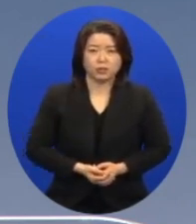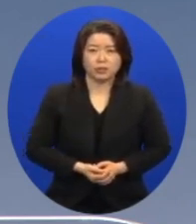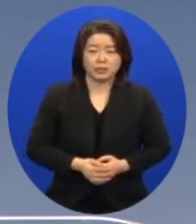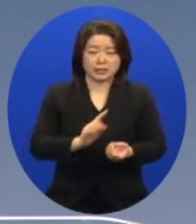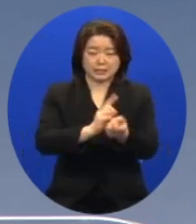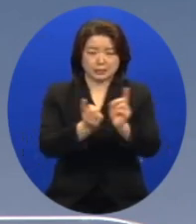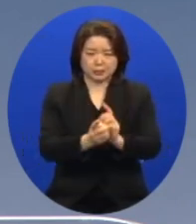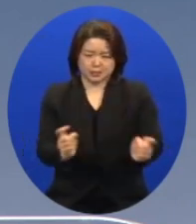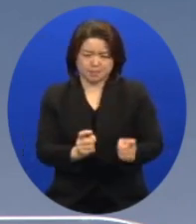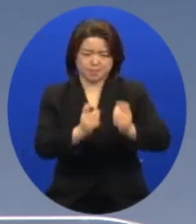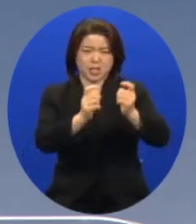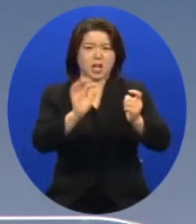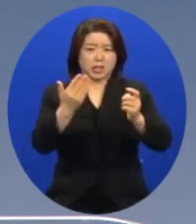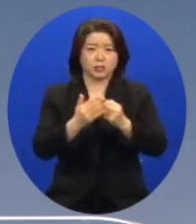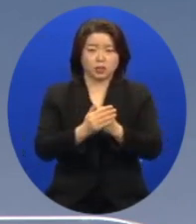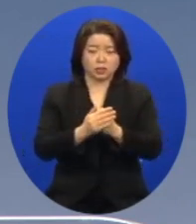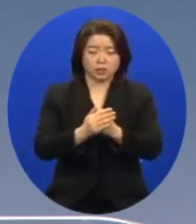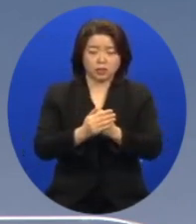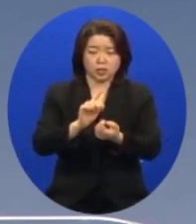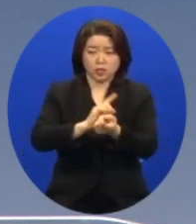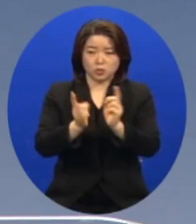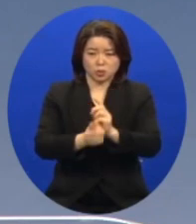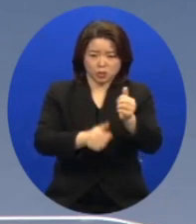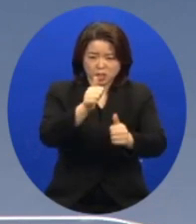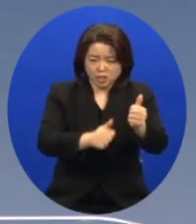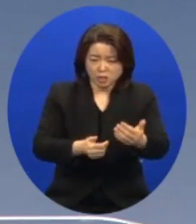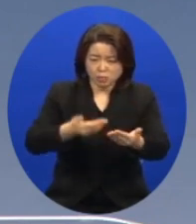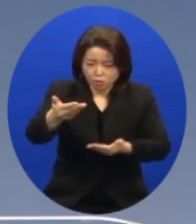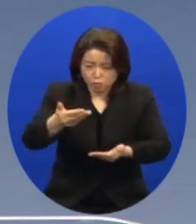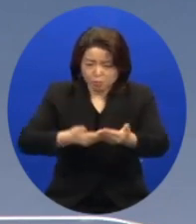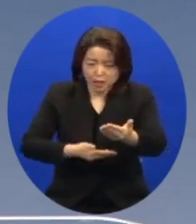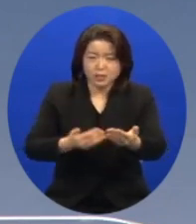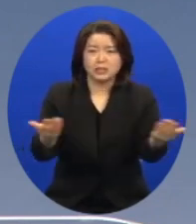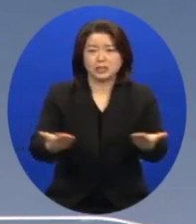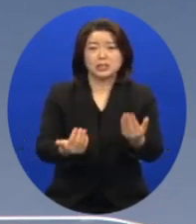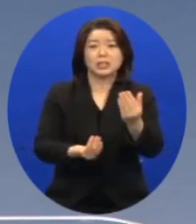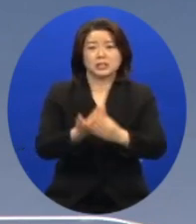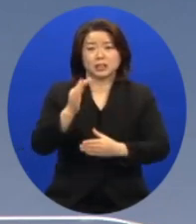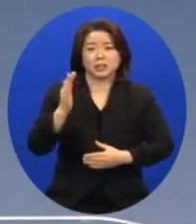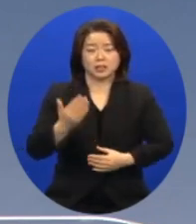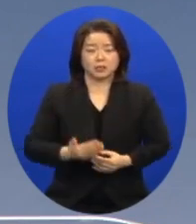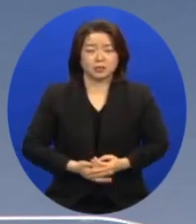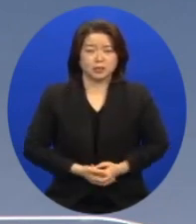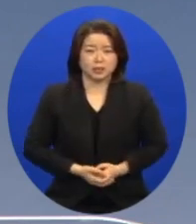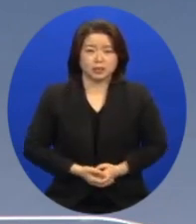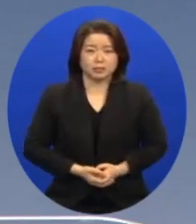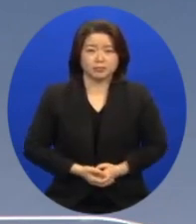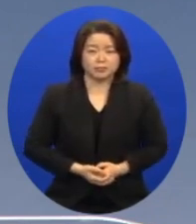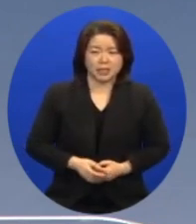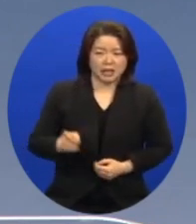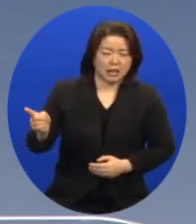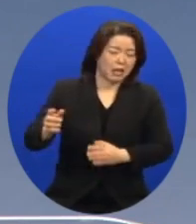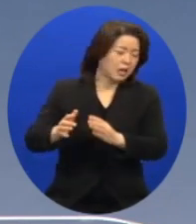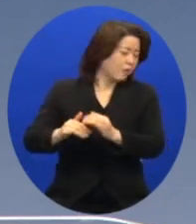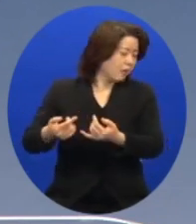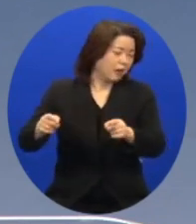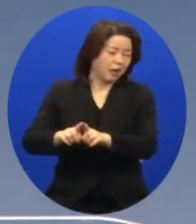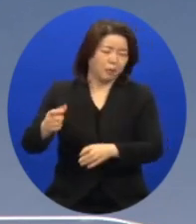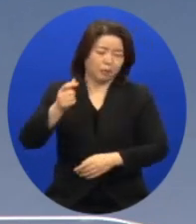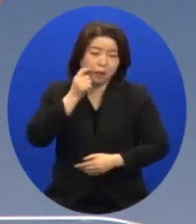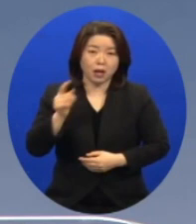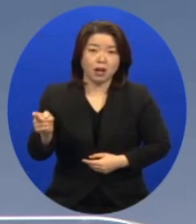서로 다 주게 됩니다 서로 시험을 주고 서로 시험을 받는 일이 벌어지게 됩니다 저 사람 악으로 함께 할 수